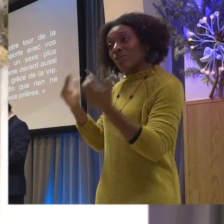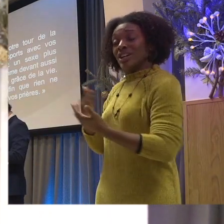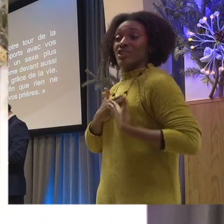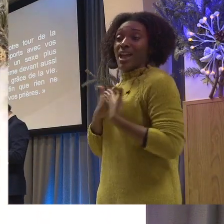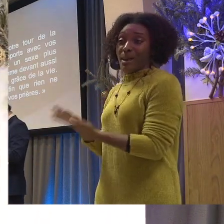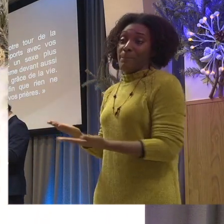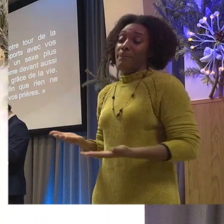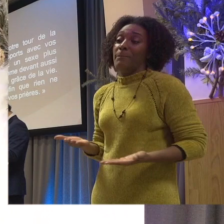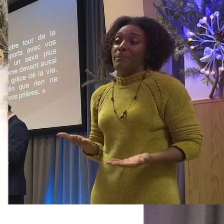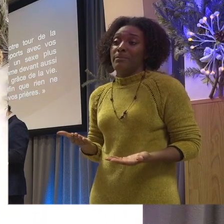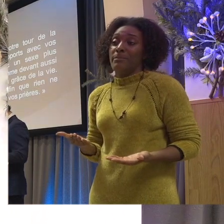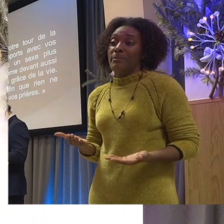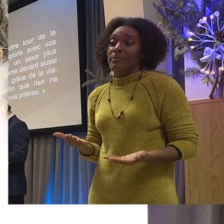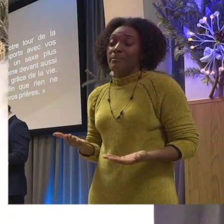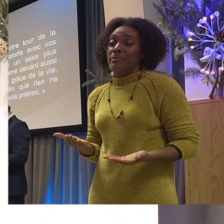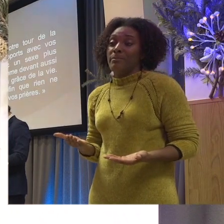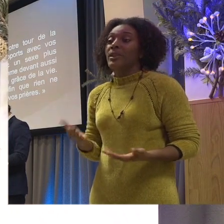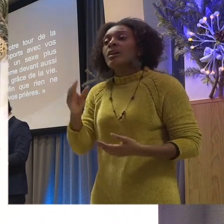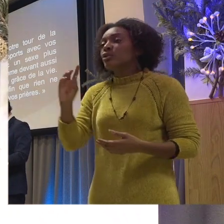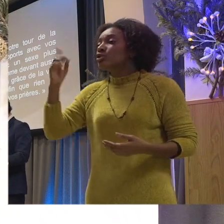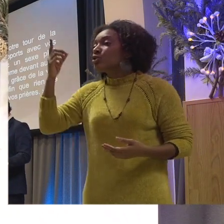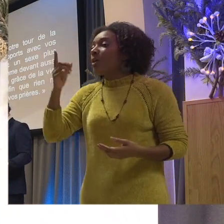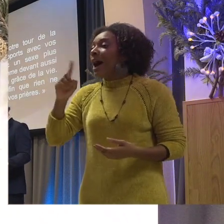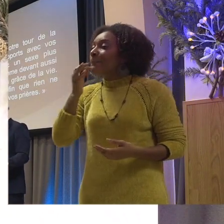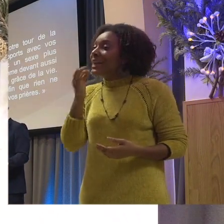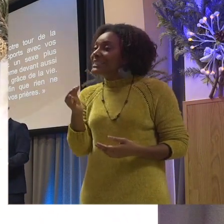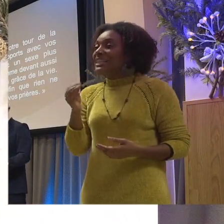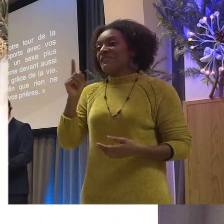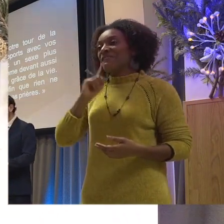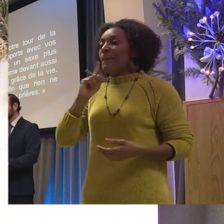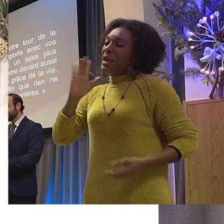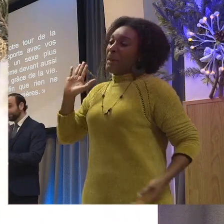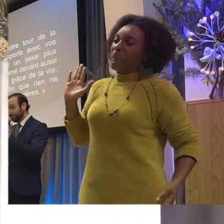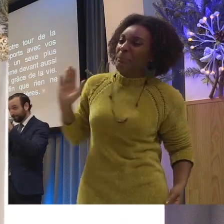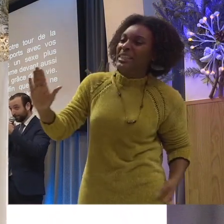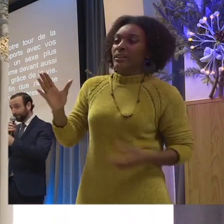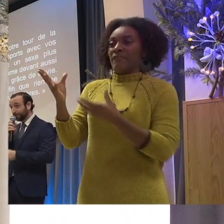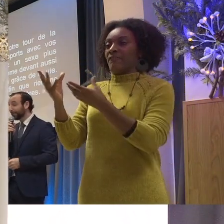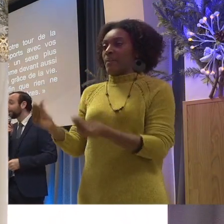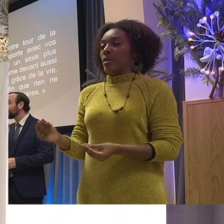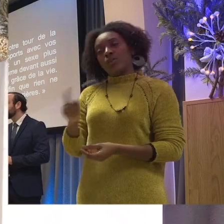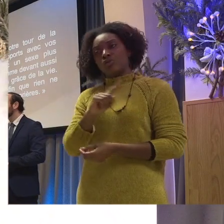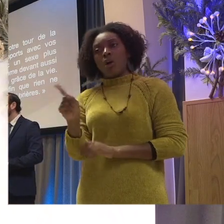Dieu n'a pas dit que la femme était le sexe faible. Vous avez vu ce qui est